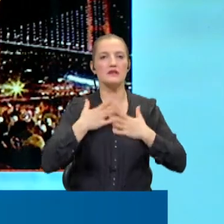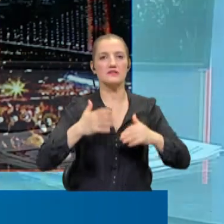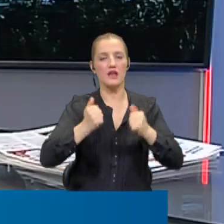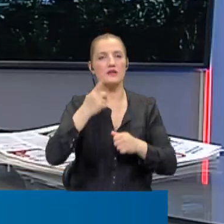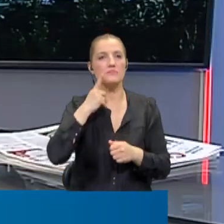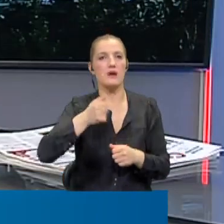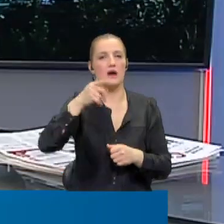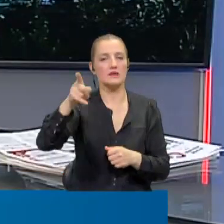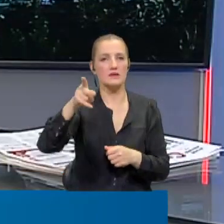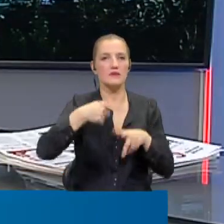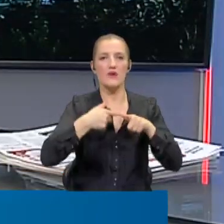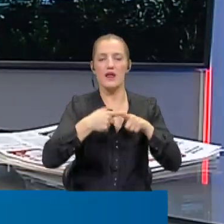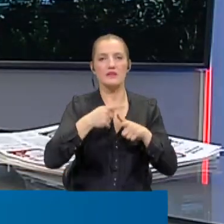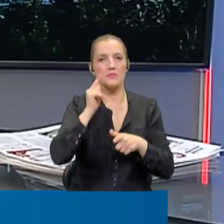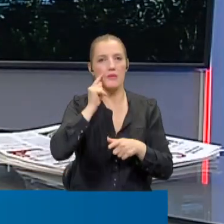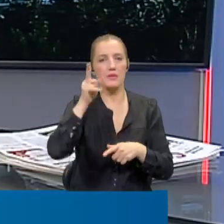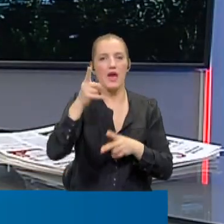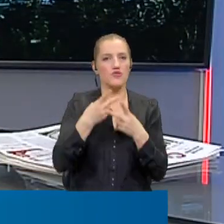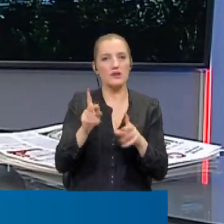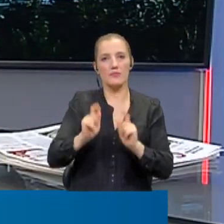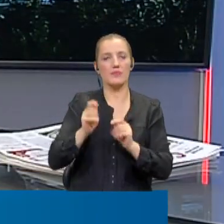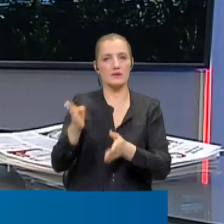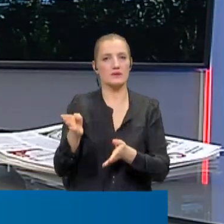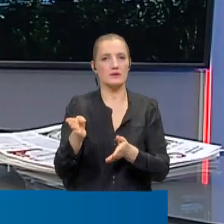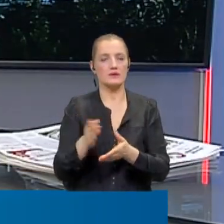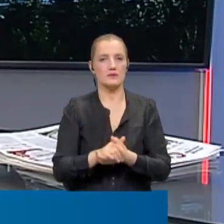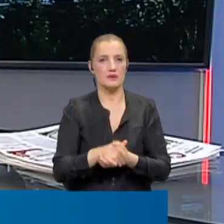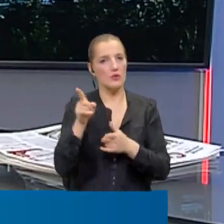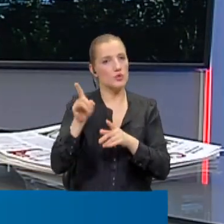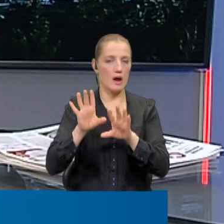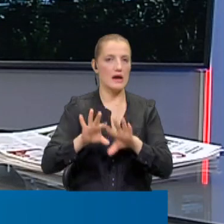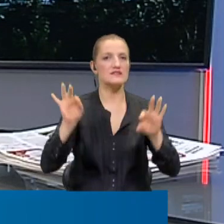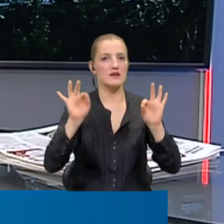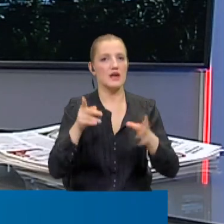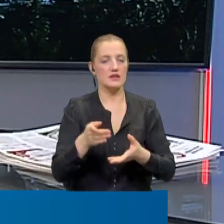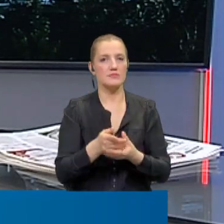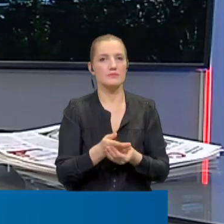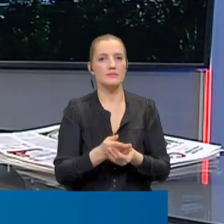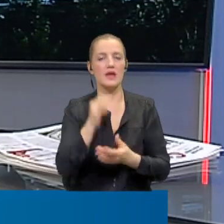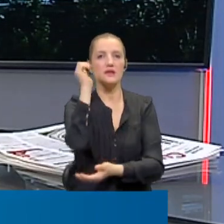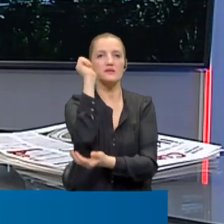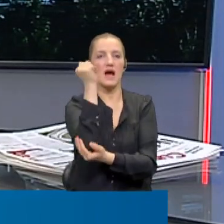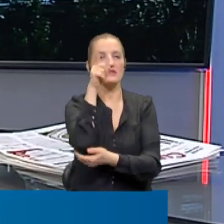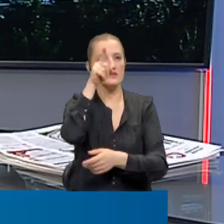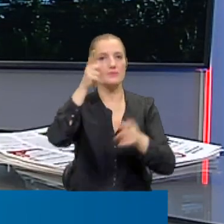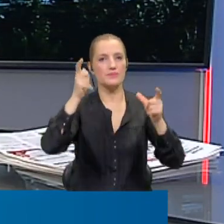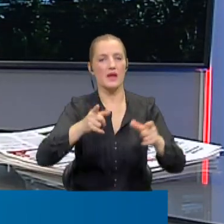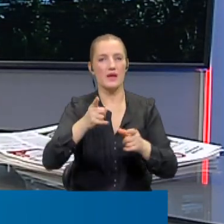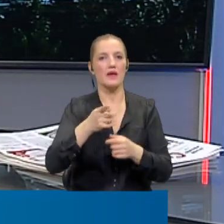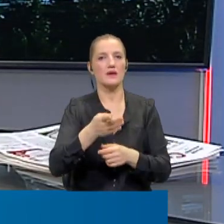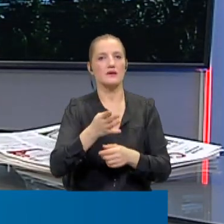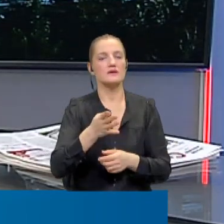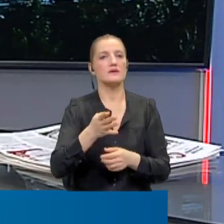koca Onun da yapmış olduğu bir açıklama vardı onu da hazırlayalım ve Taksim'de zaman zaman